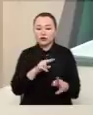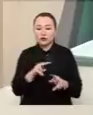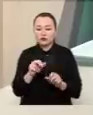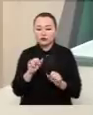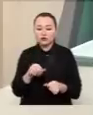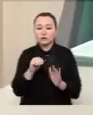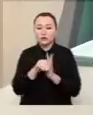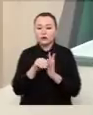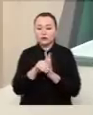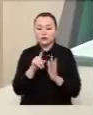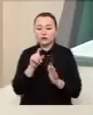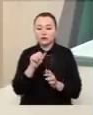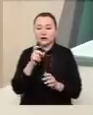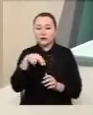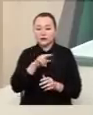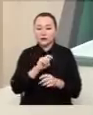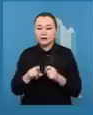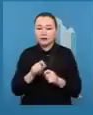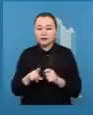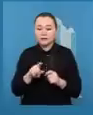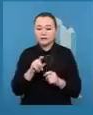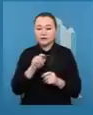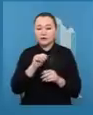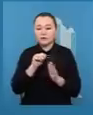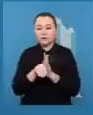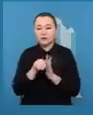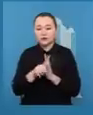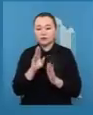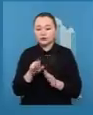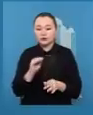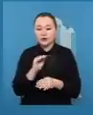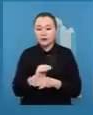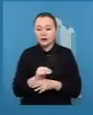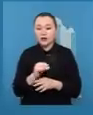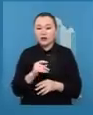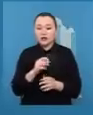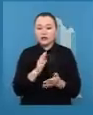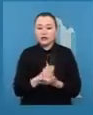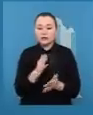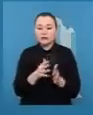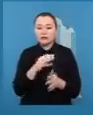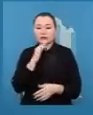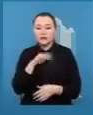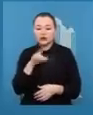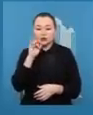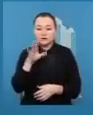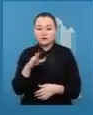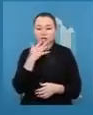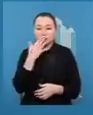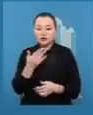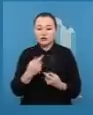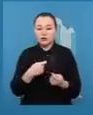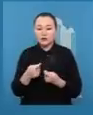может пополниться западными инвесткомпаниями. Существуют достаточно известные